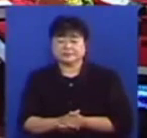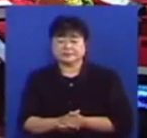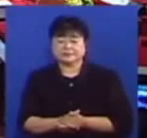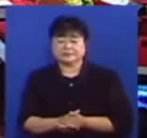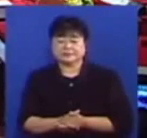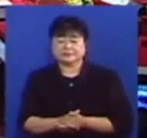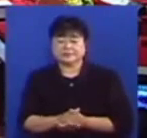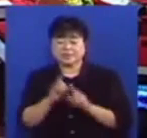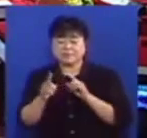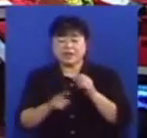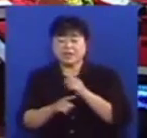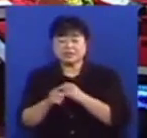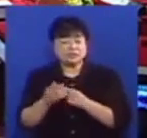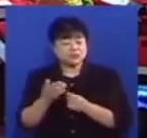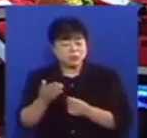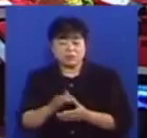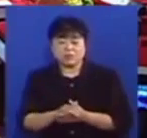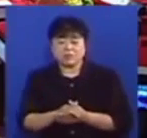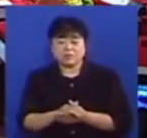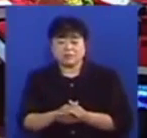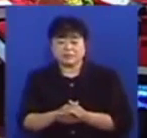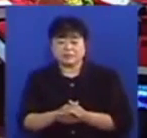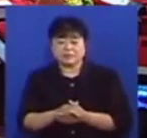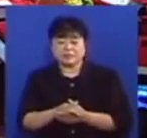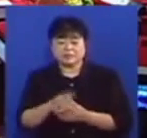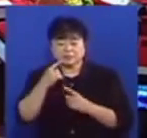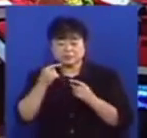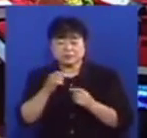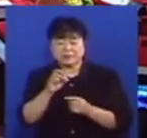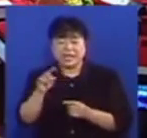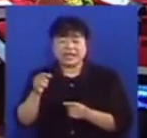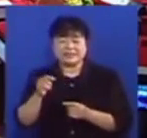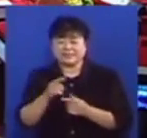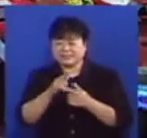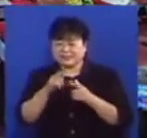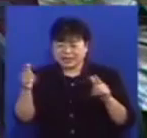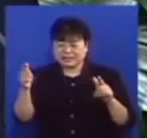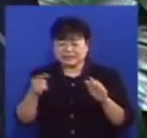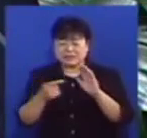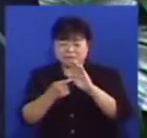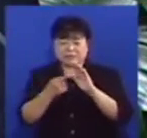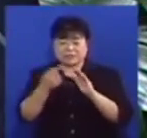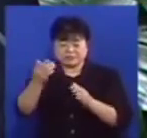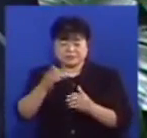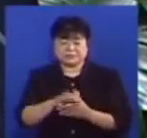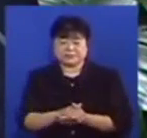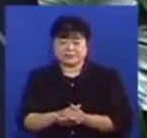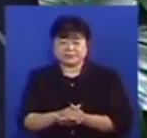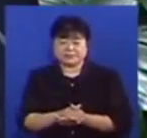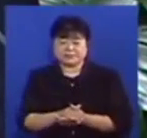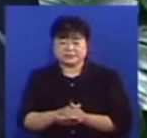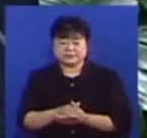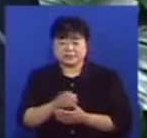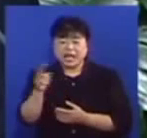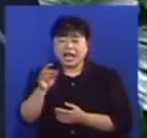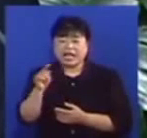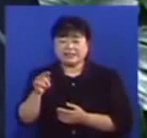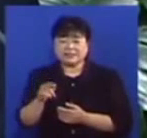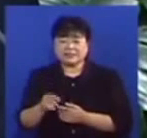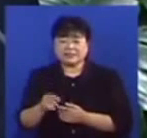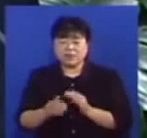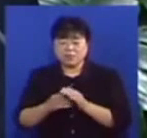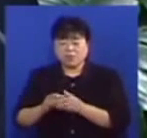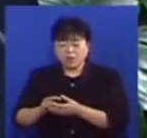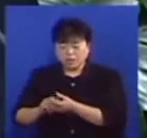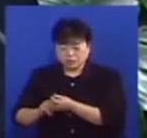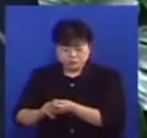왜 제가 이 말을 하냐면 제가 아간이 아니라는 것을 말하고 싶어서 그렇습니다. 제가 아간이면 이 교회를